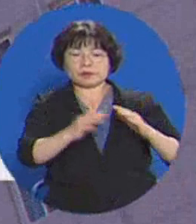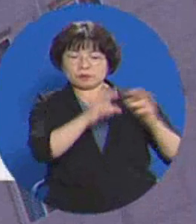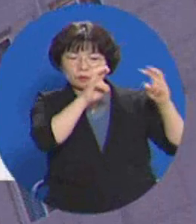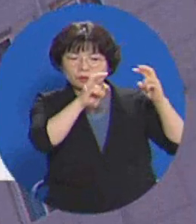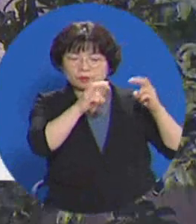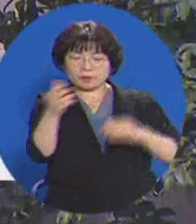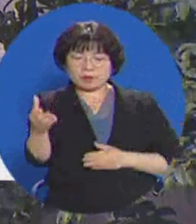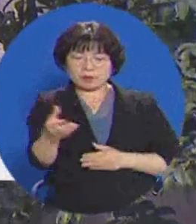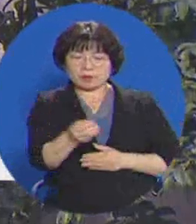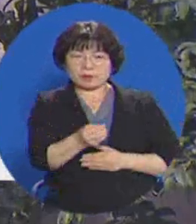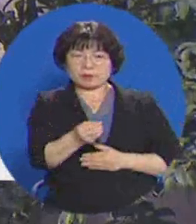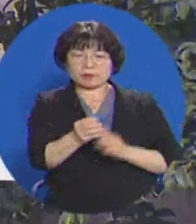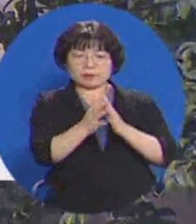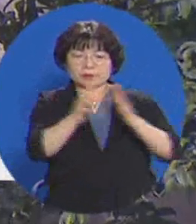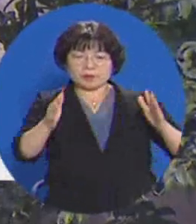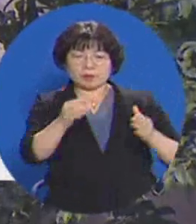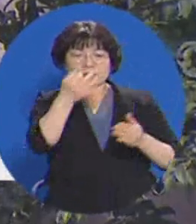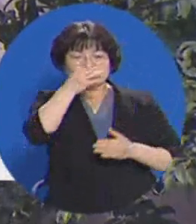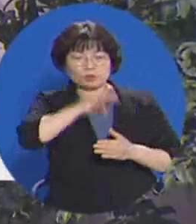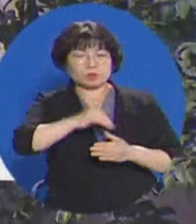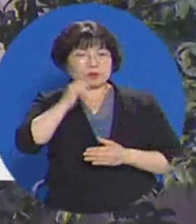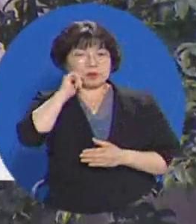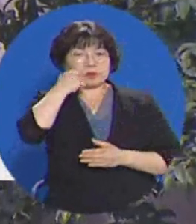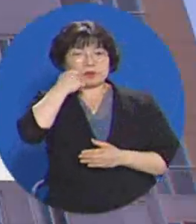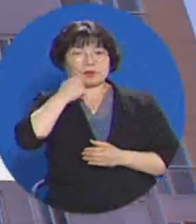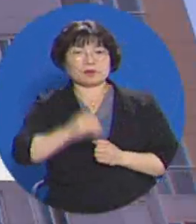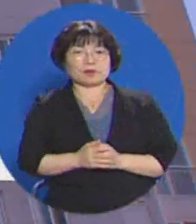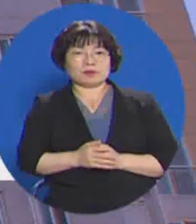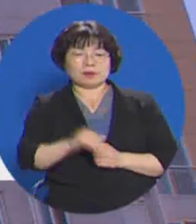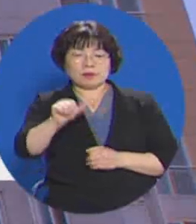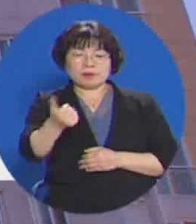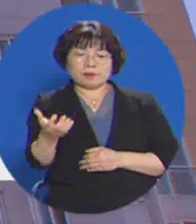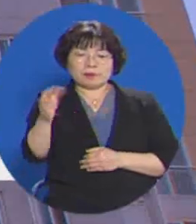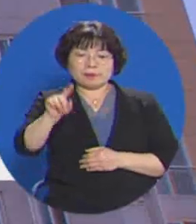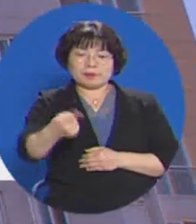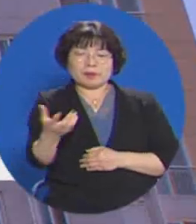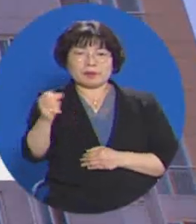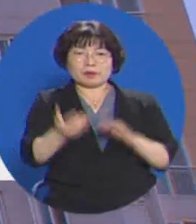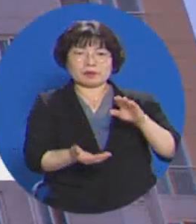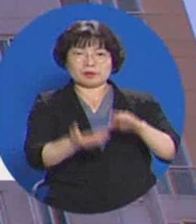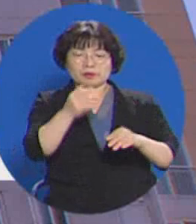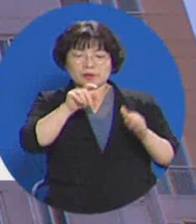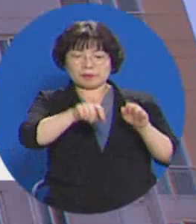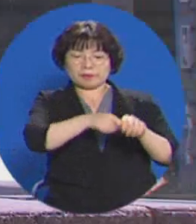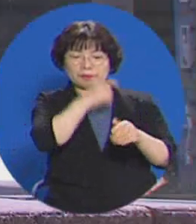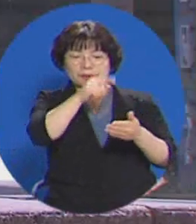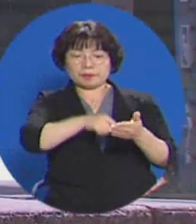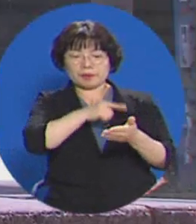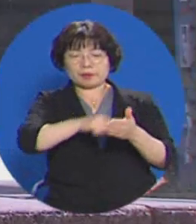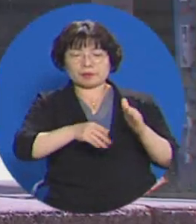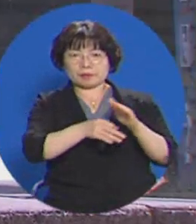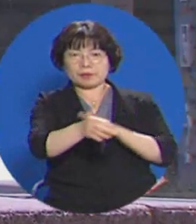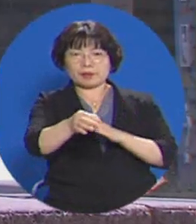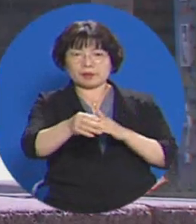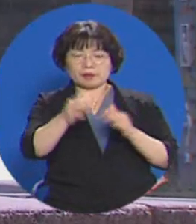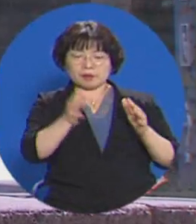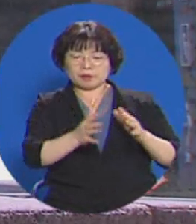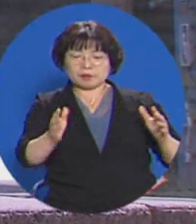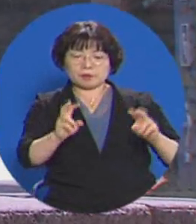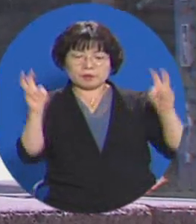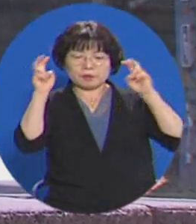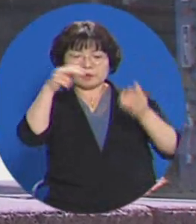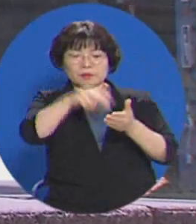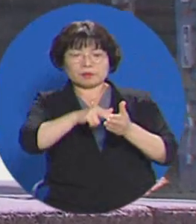건설사가 아파트를 새로 분양해 수익을 낼 수 없어졌고 100억이 넘는 과태료까지 부과된 상황에서 입주민들은